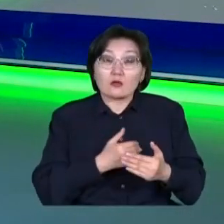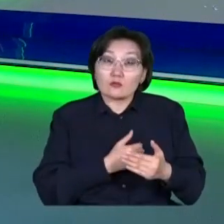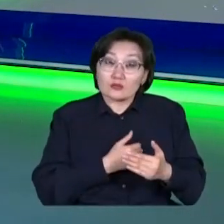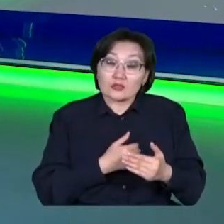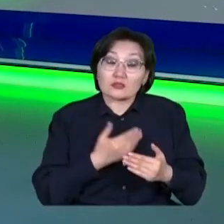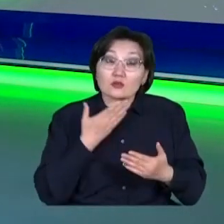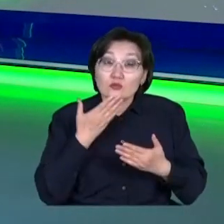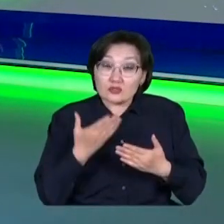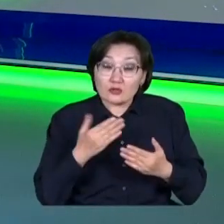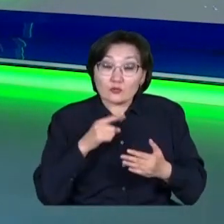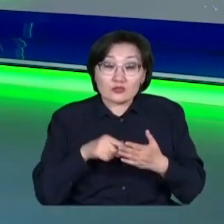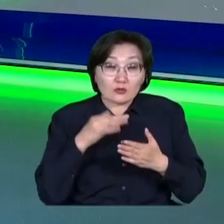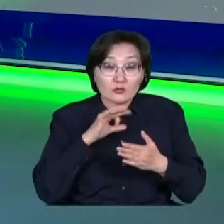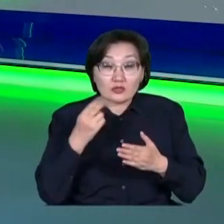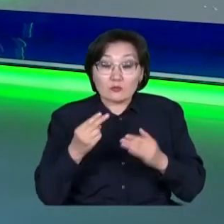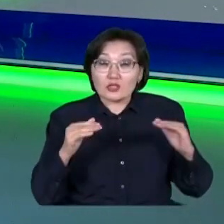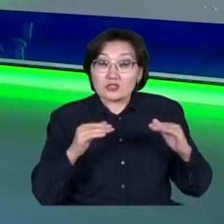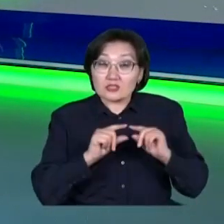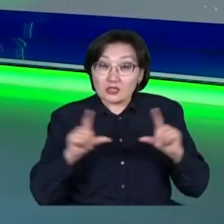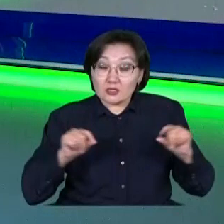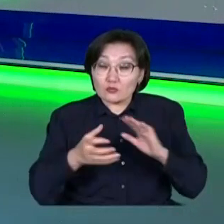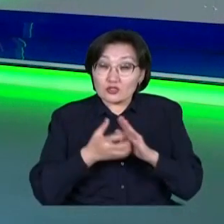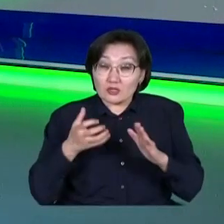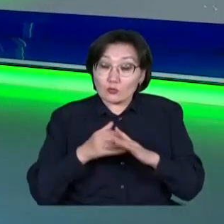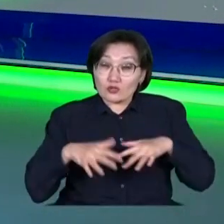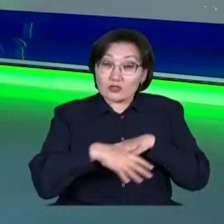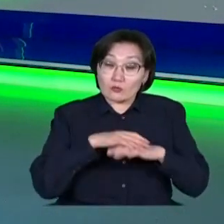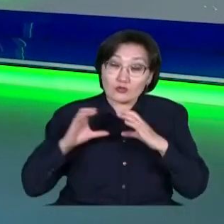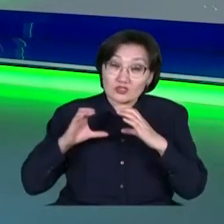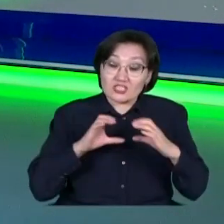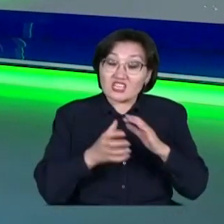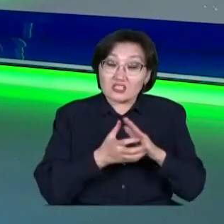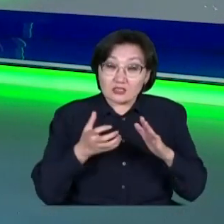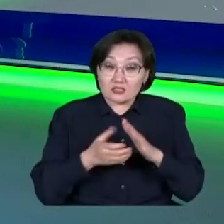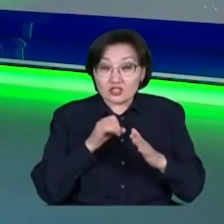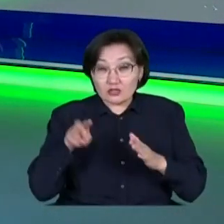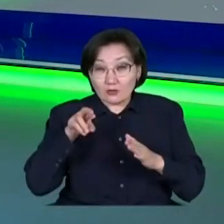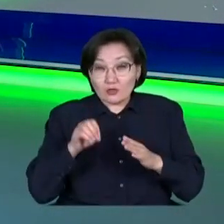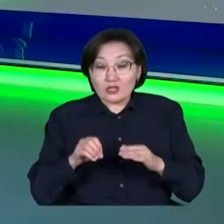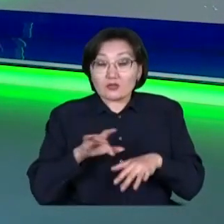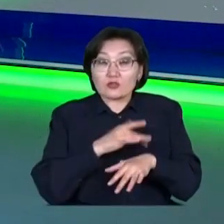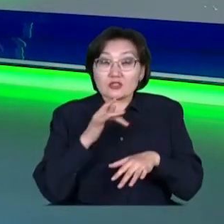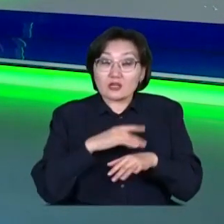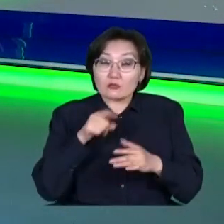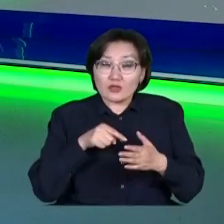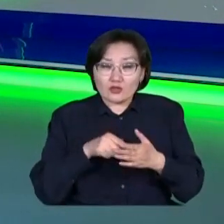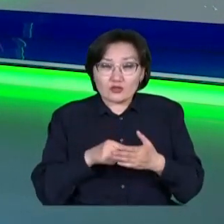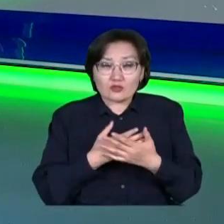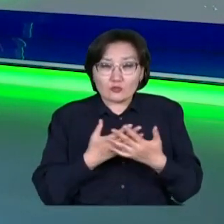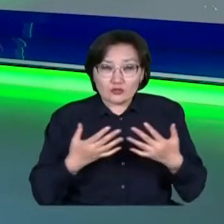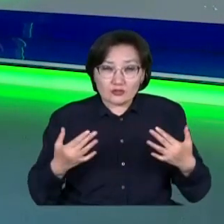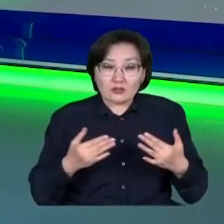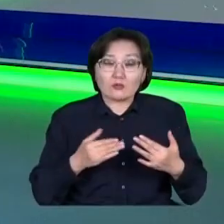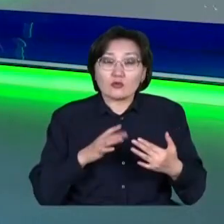алды. Сұрақтар көбіне әлеуметтік нысандардың тапшылығы, қоғамдық көліктің жетіспеушілігі және коммуналдық мәселелер жөнінде